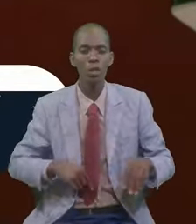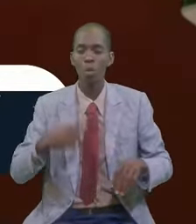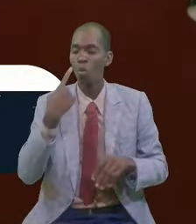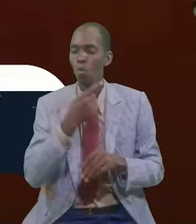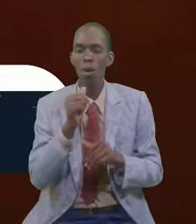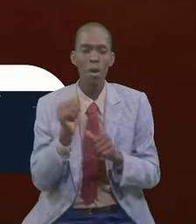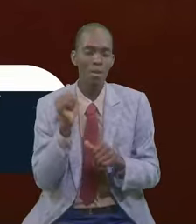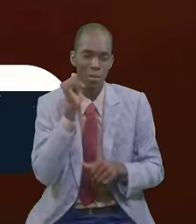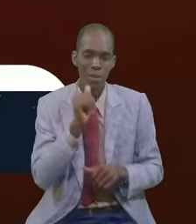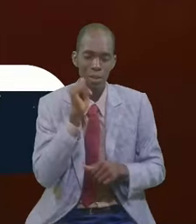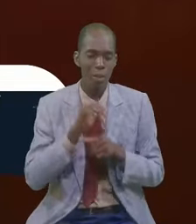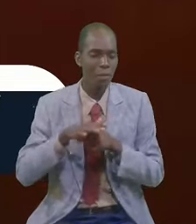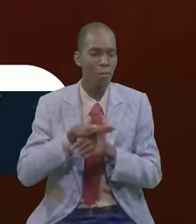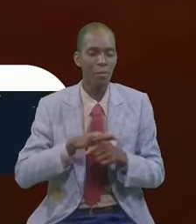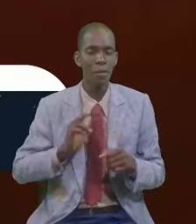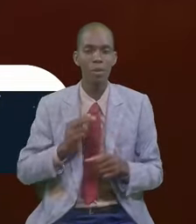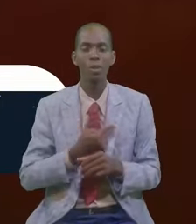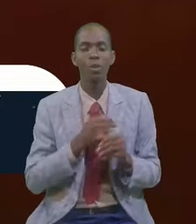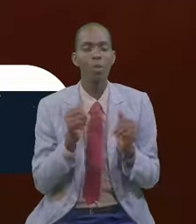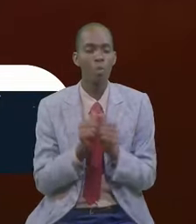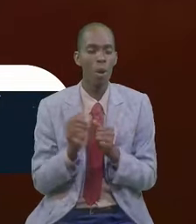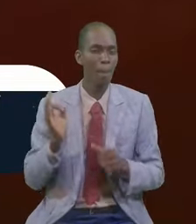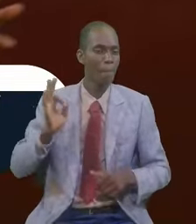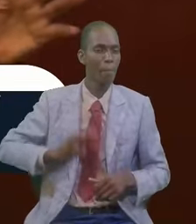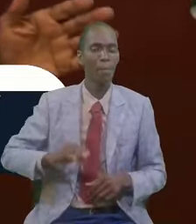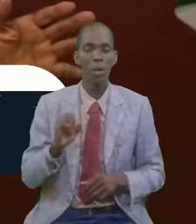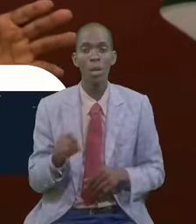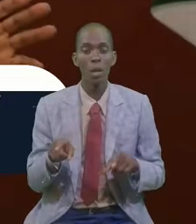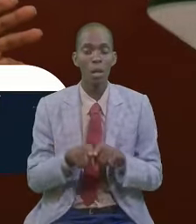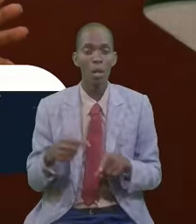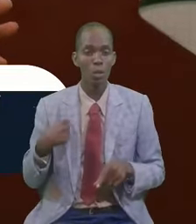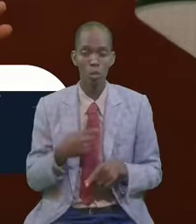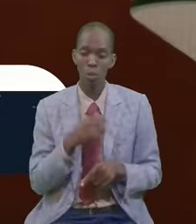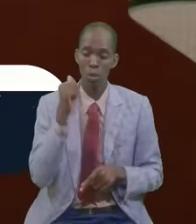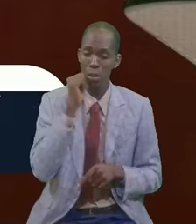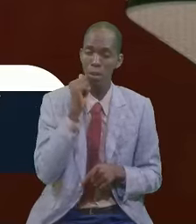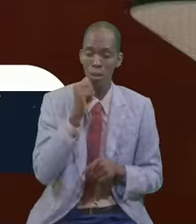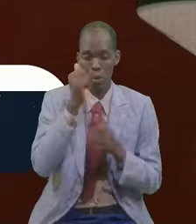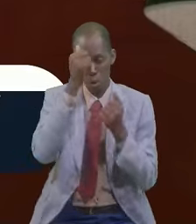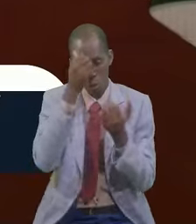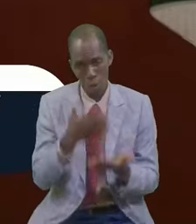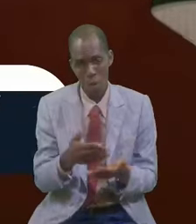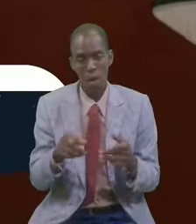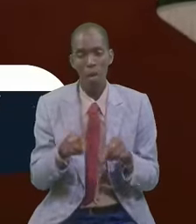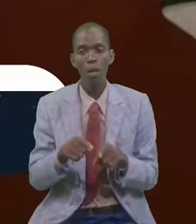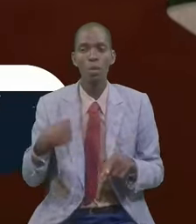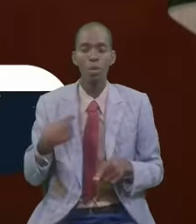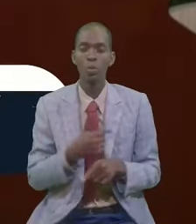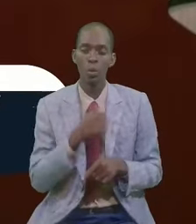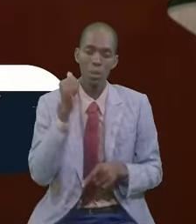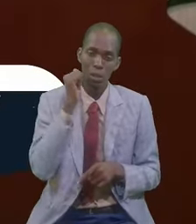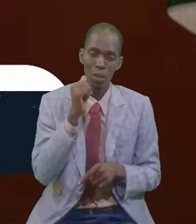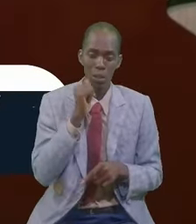Verset 19, verset 20. Béni soit le Seigneur chaque jour. Quand on nous accable, Dieu nous